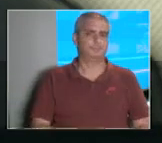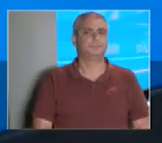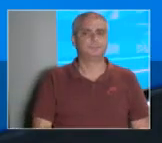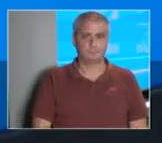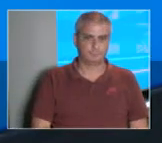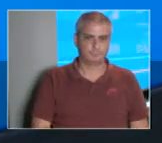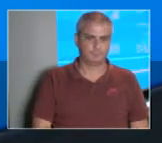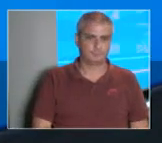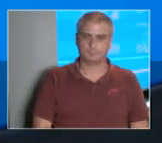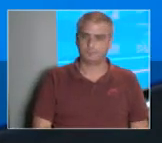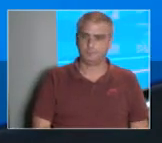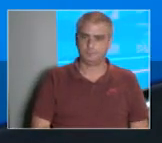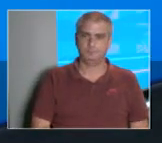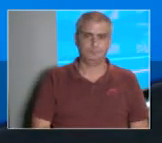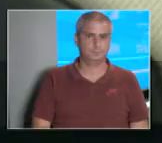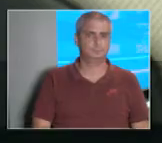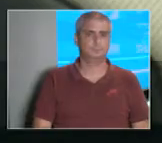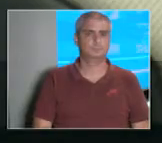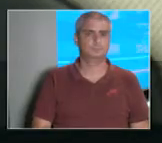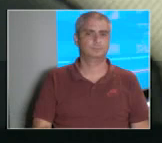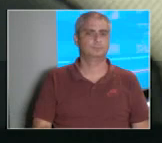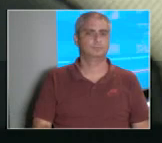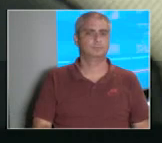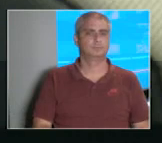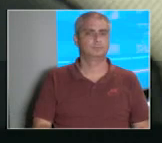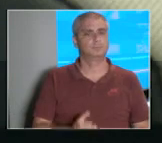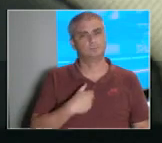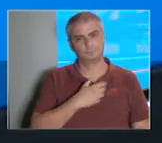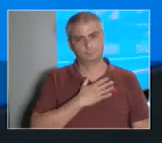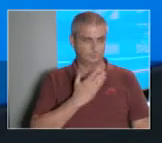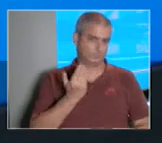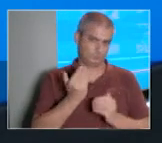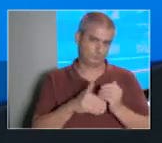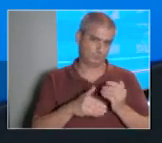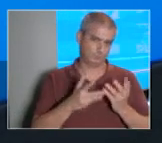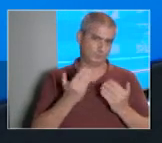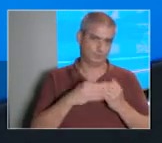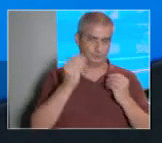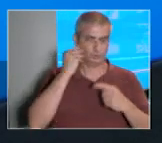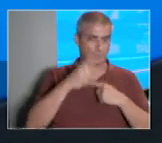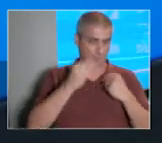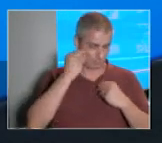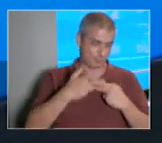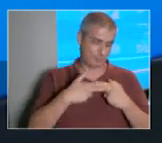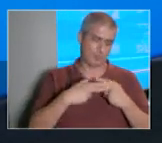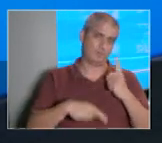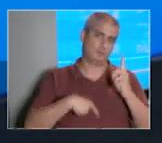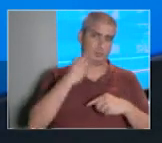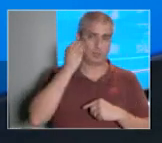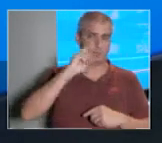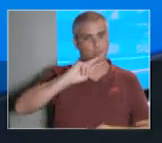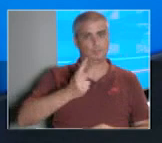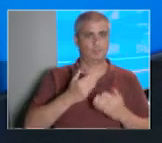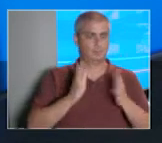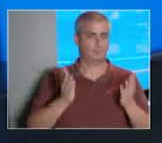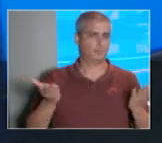פורוש. אנחנו בסוף... תגיד משהו היום. אנחנו בסוף סיימנו שנת לימודים, אוטוטו פותחים עוד שנת